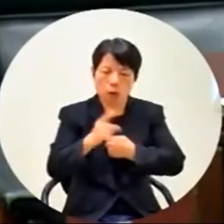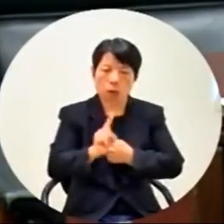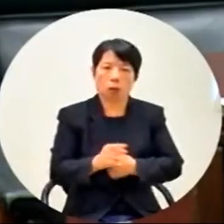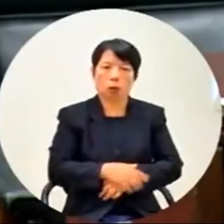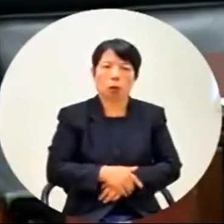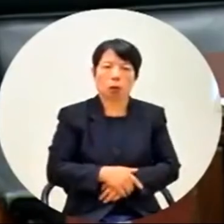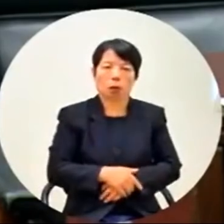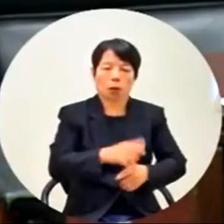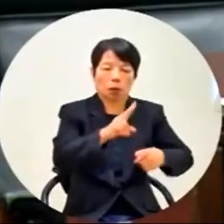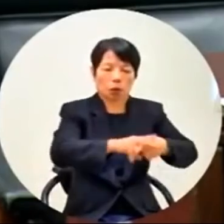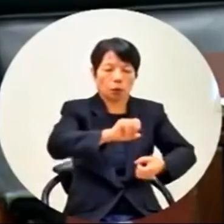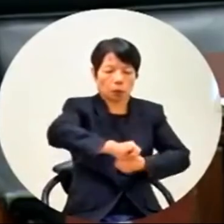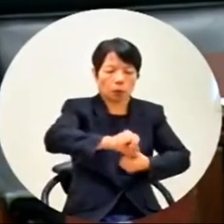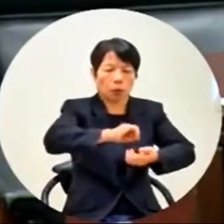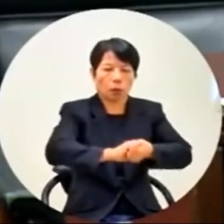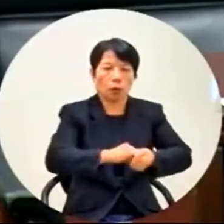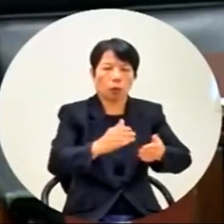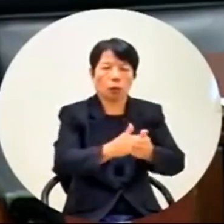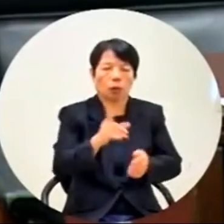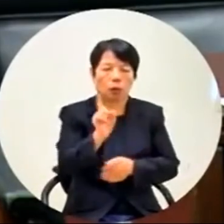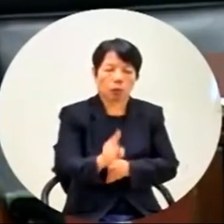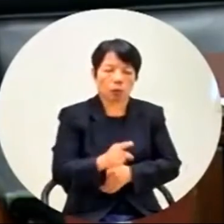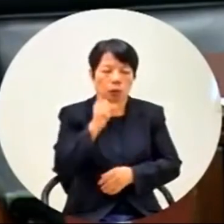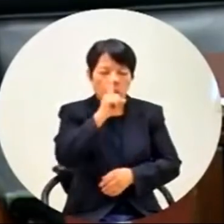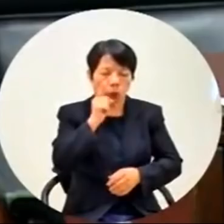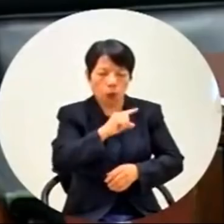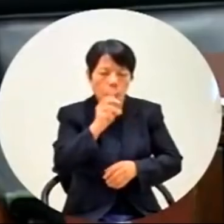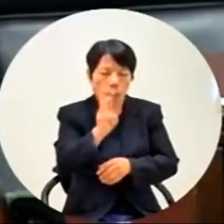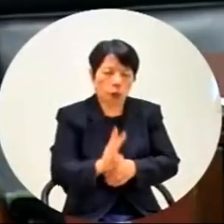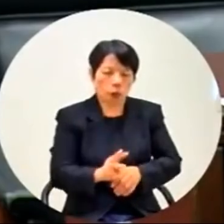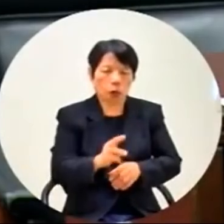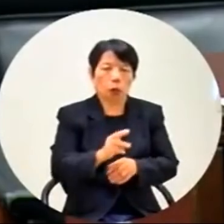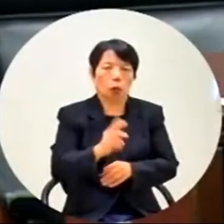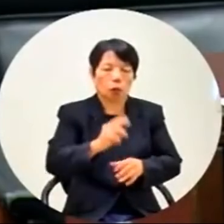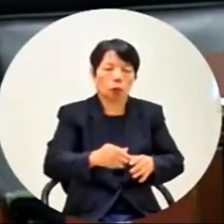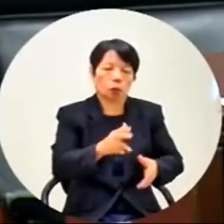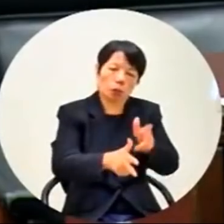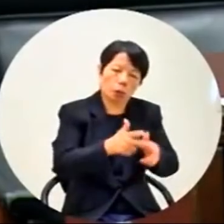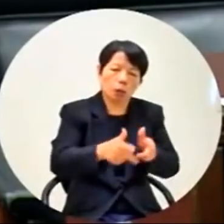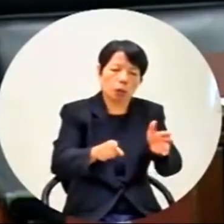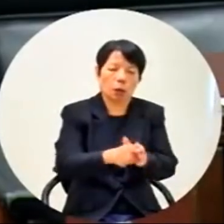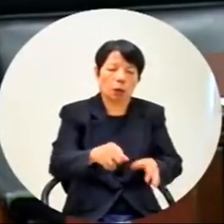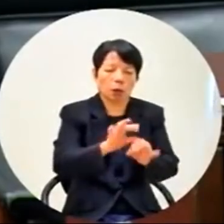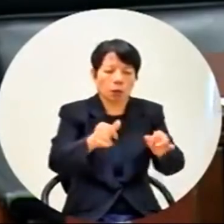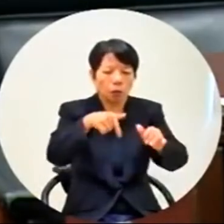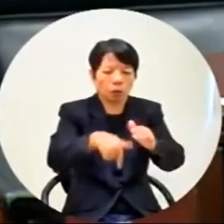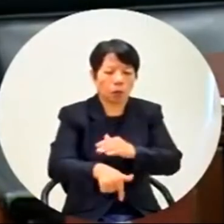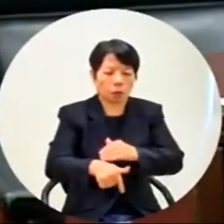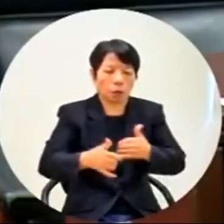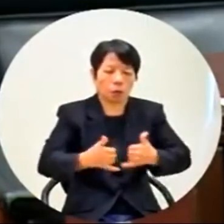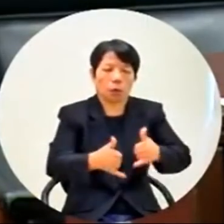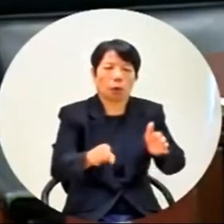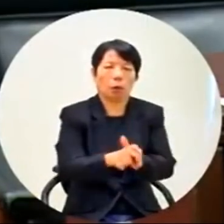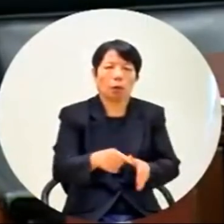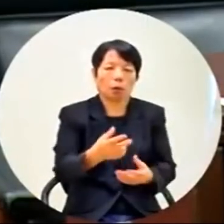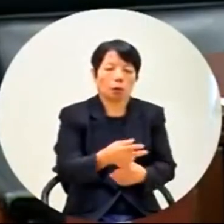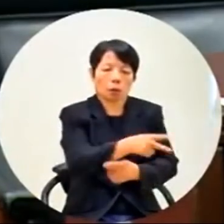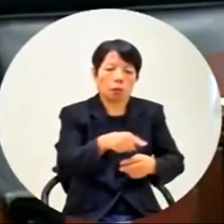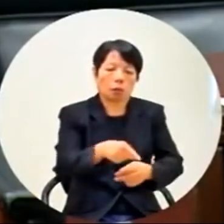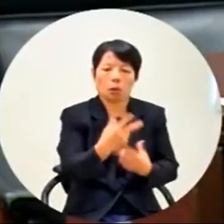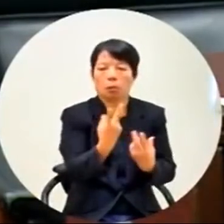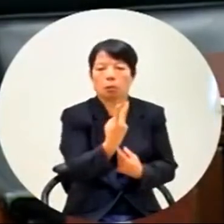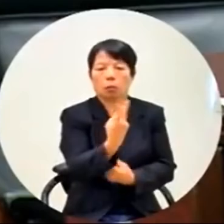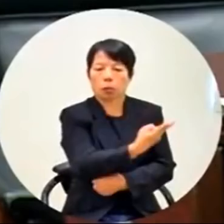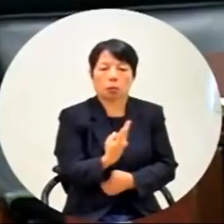萣哪个时候可以做污水厂，哪个时候可以做污水下水道。本期的五个选区没有污水厂，没有污水下水